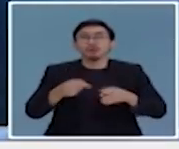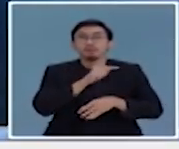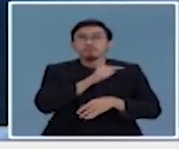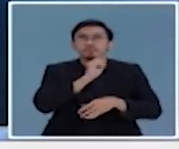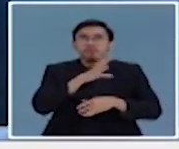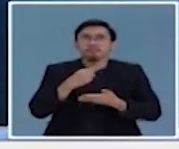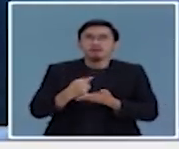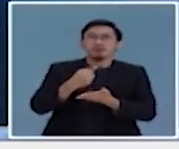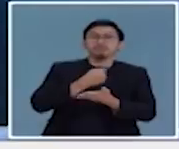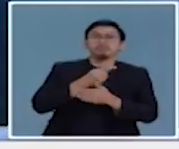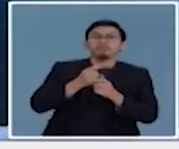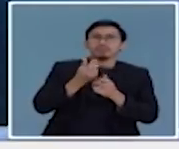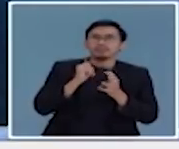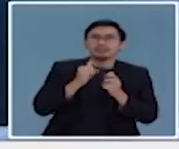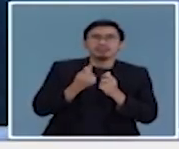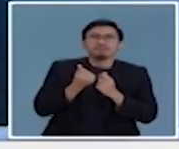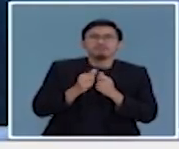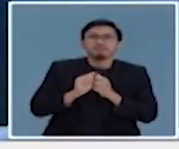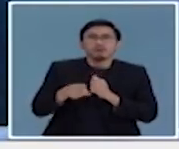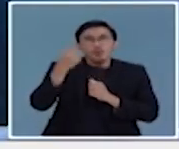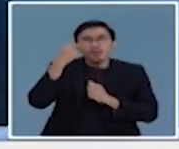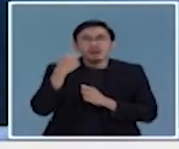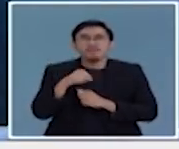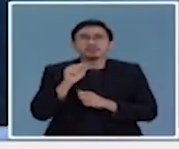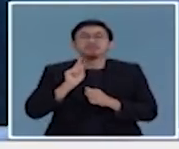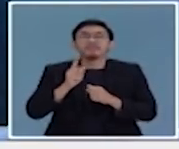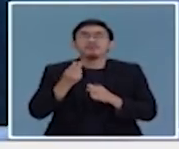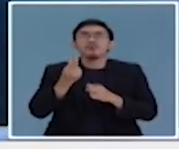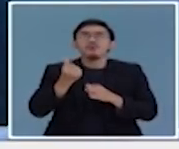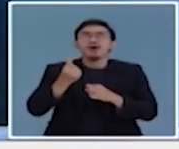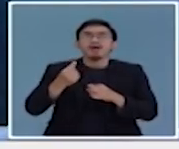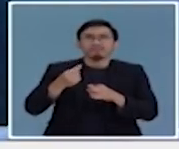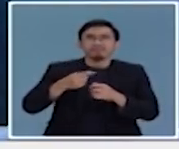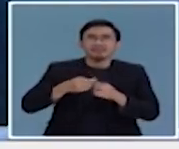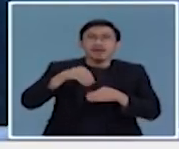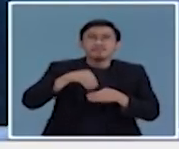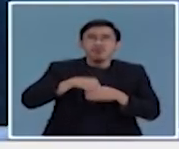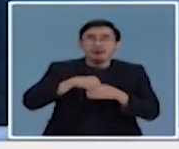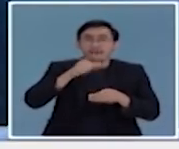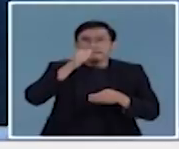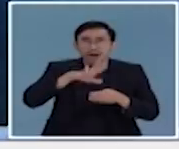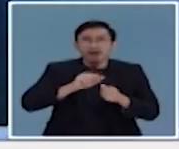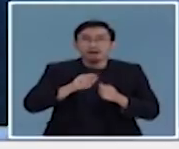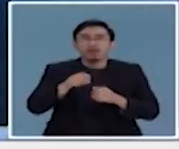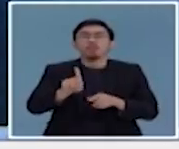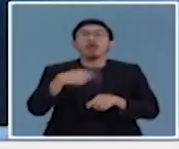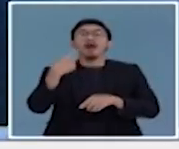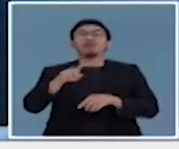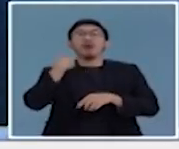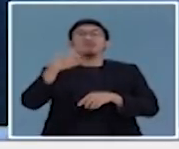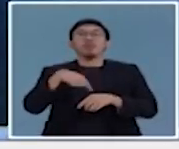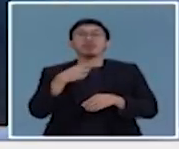sempat terancam tidak bisa membayar uang kuliah lantaran ditolak menyetor uang ke tabungannya ke bank karena uangnya berupa uang logam.